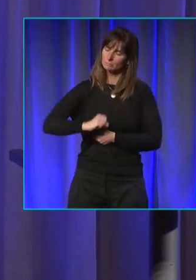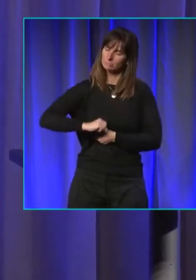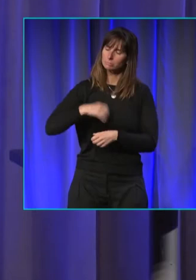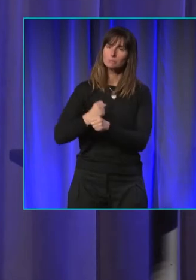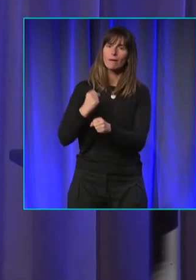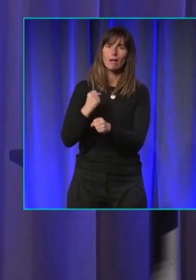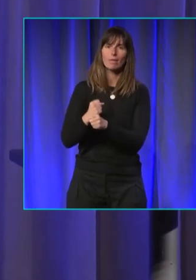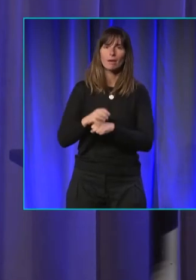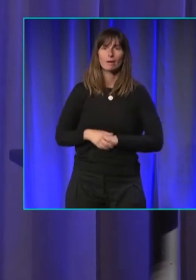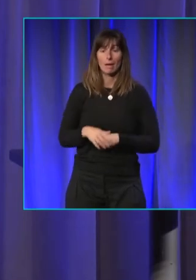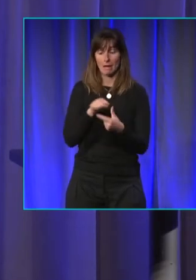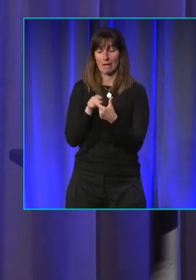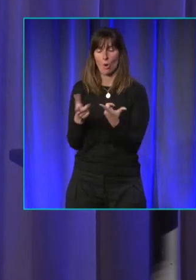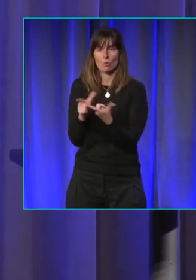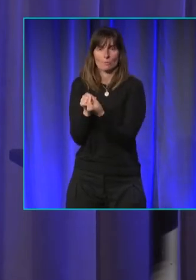Alors, pour le coup,